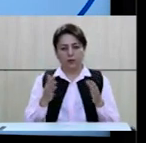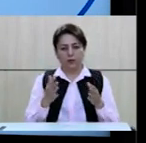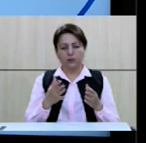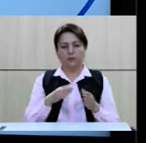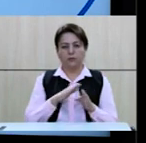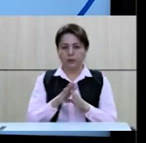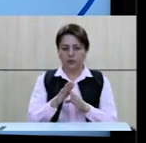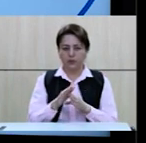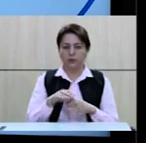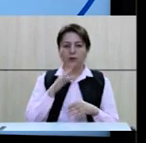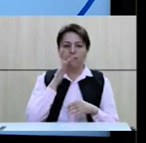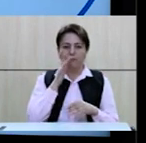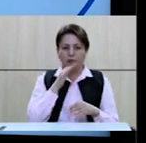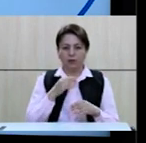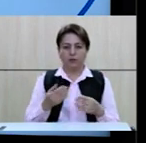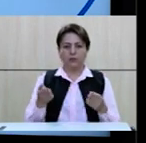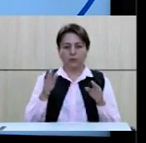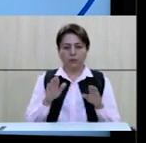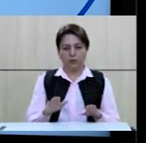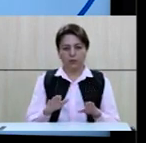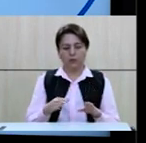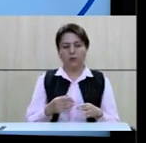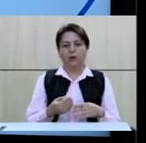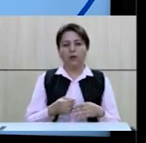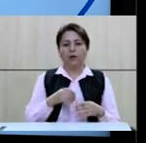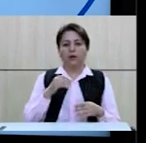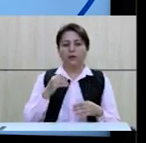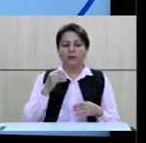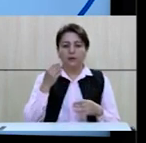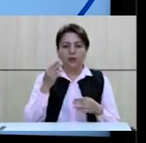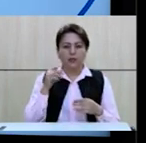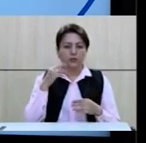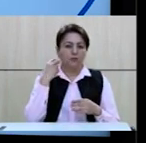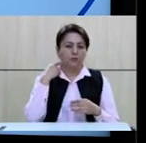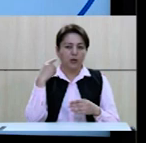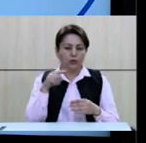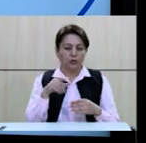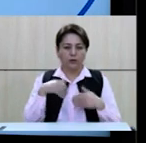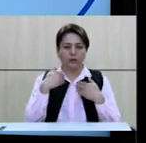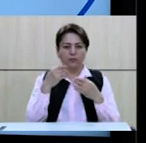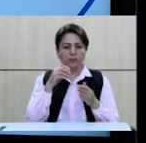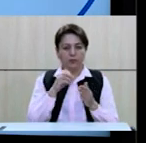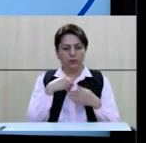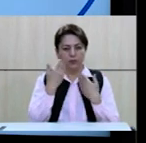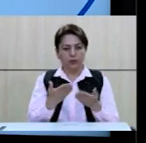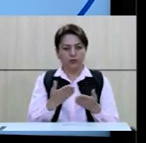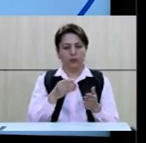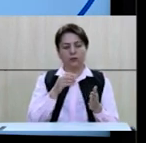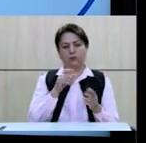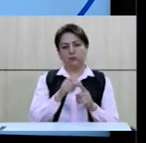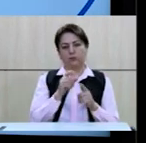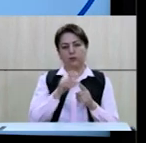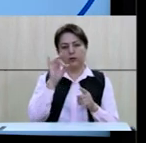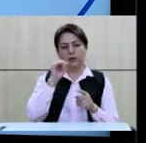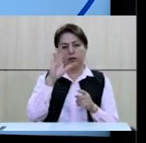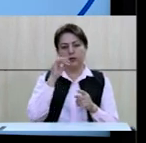tarzi, payti, o'rni, daraja miqdori kabi belgilarni bildiruvchi so'zlar ravish